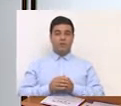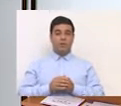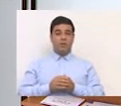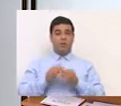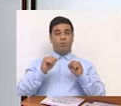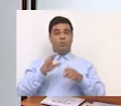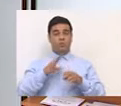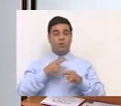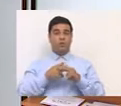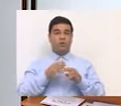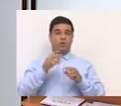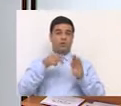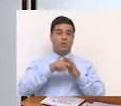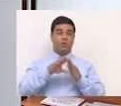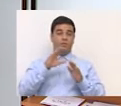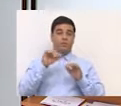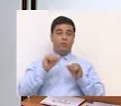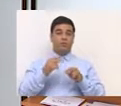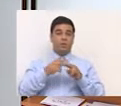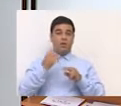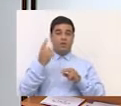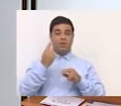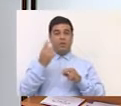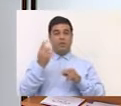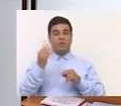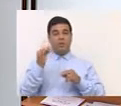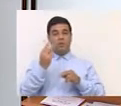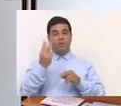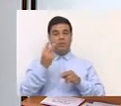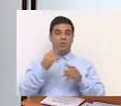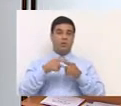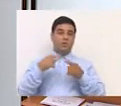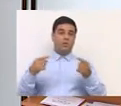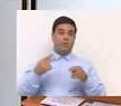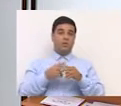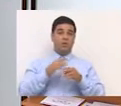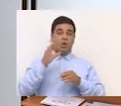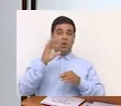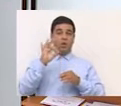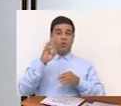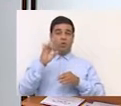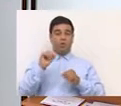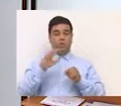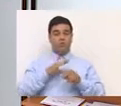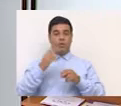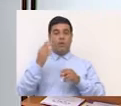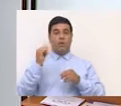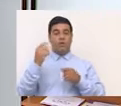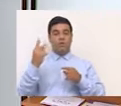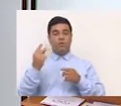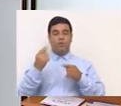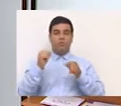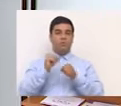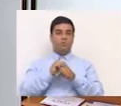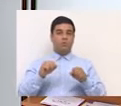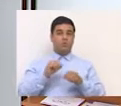Может быть и возможность одного явления из двух или нескольких. То есть одно может быть, а другое ни в коем случае не